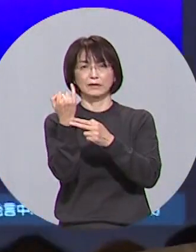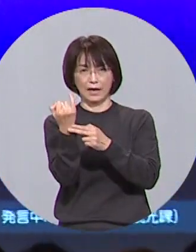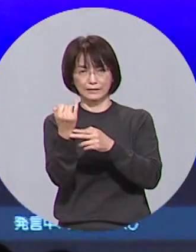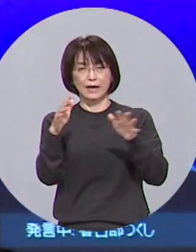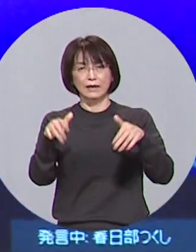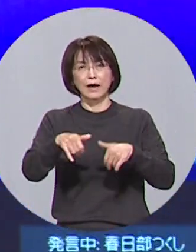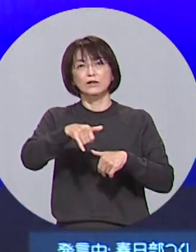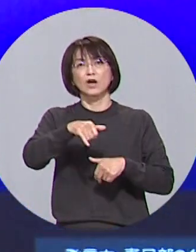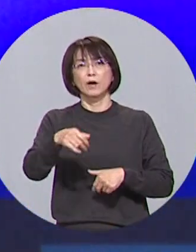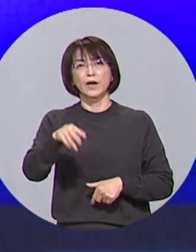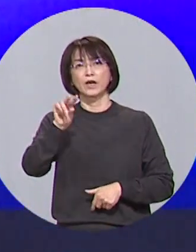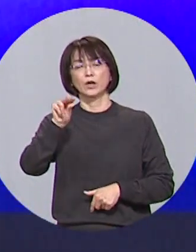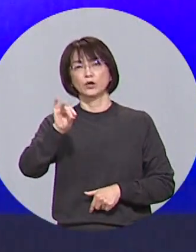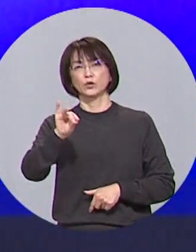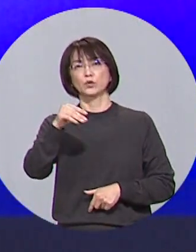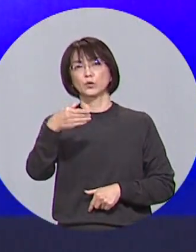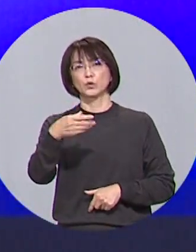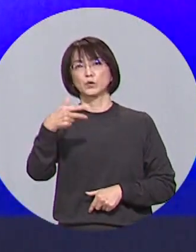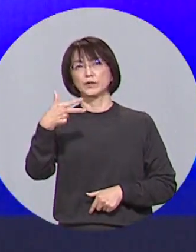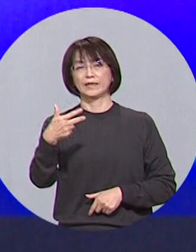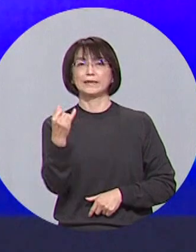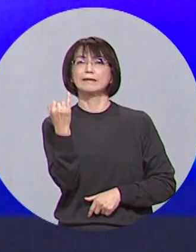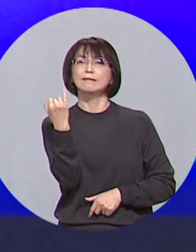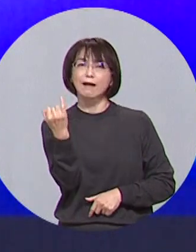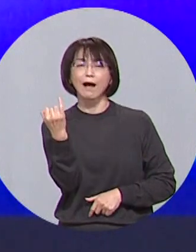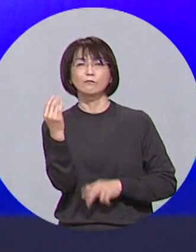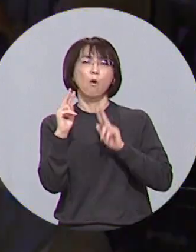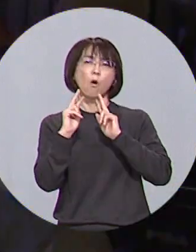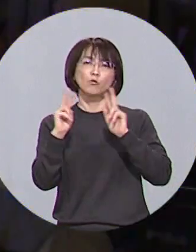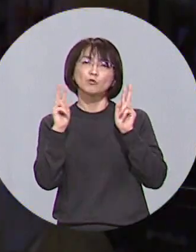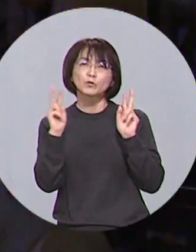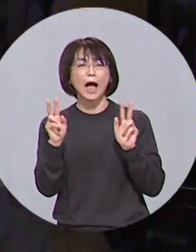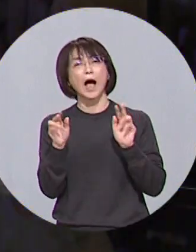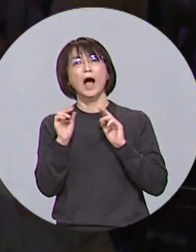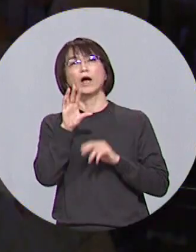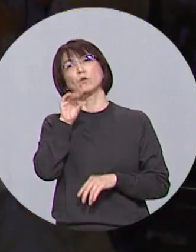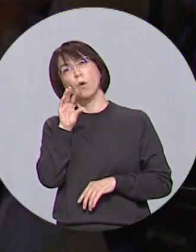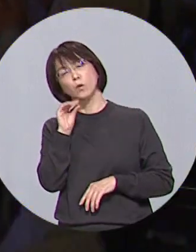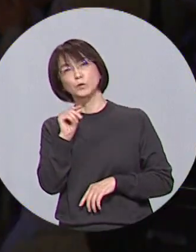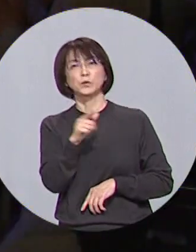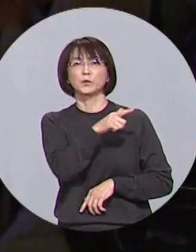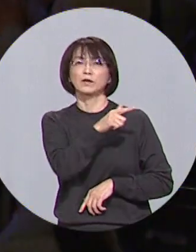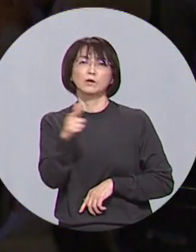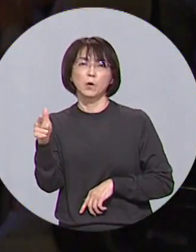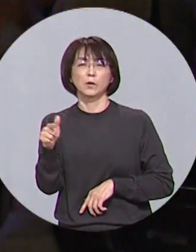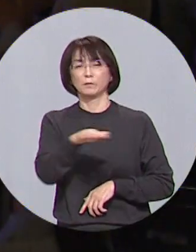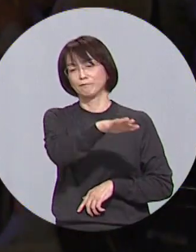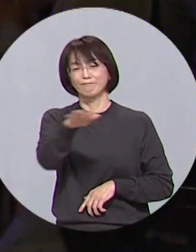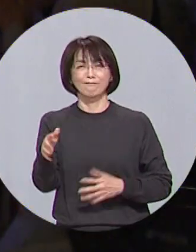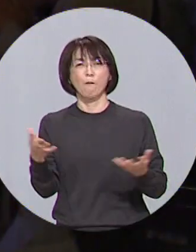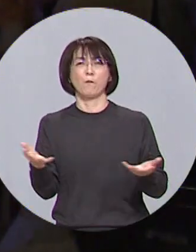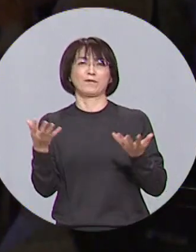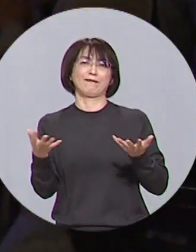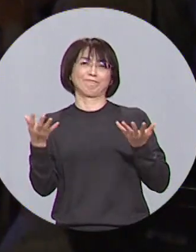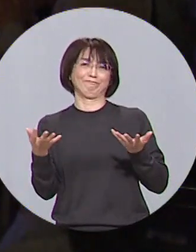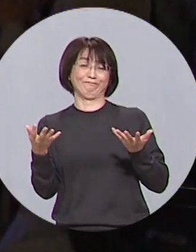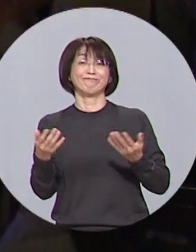しさんのトークショーも開催。トークあり歌ありと盛りだくさんで会場は大盛況でした。